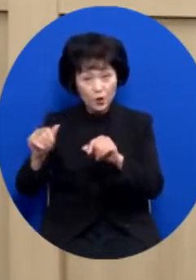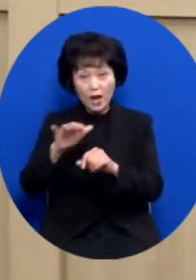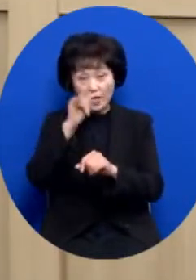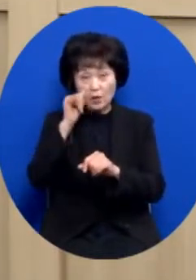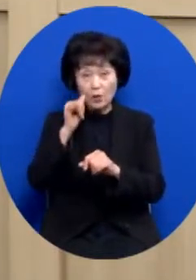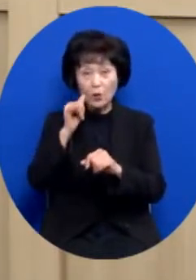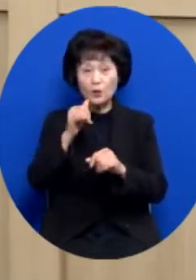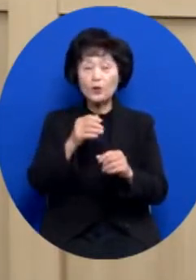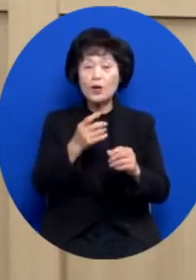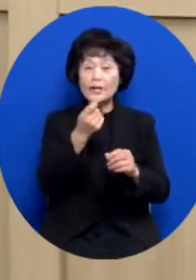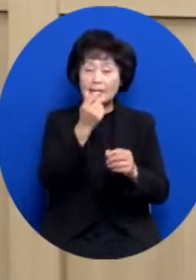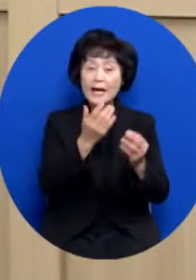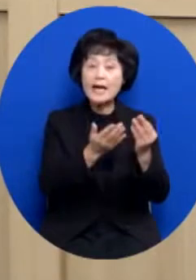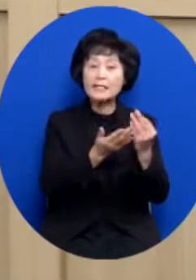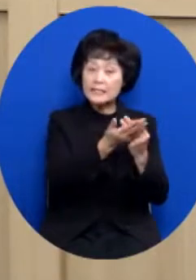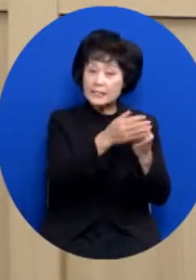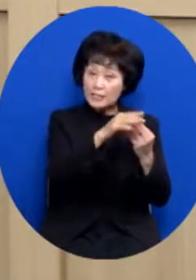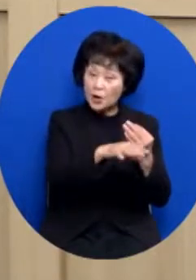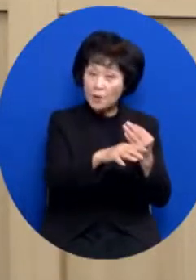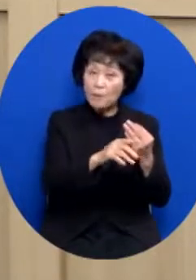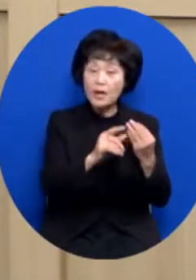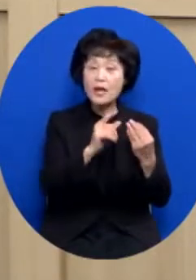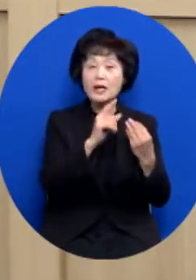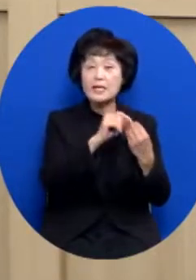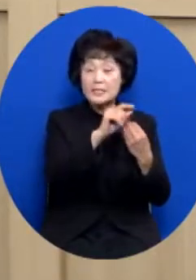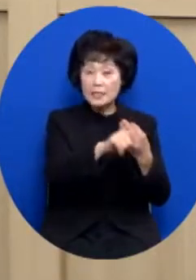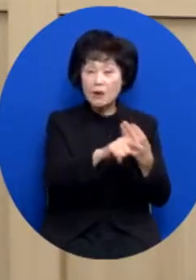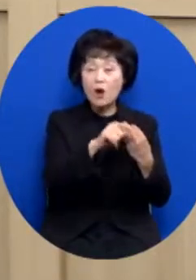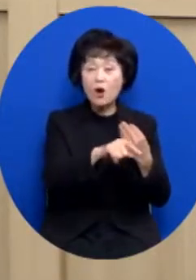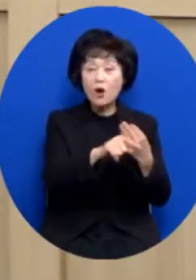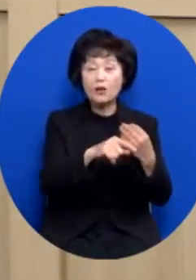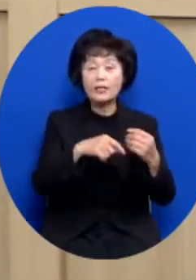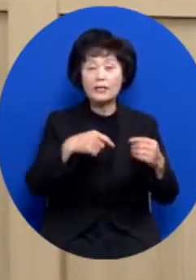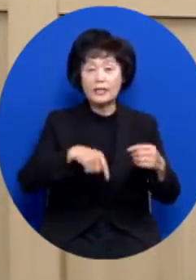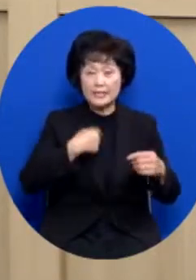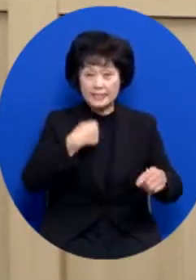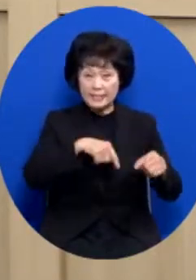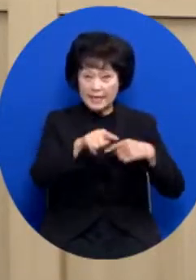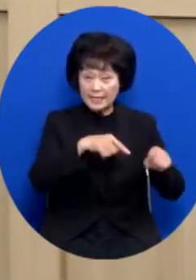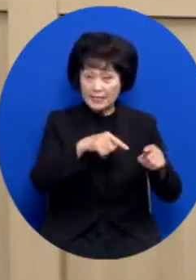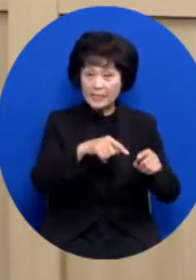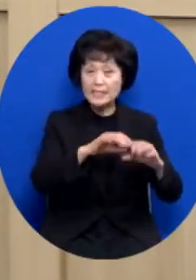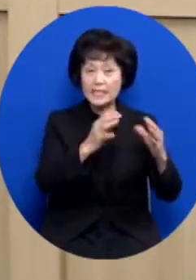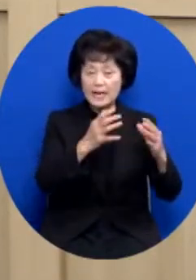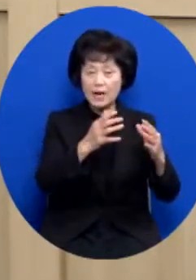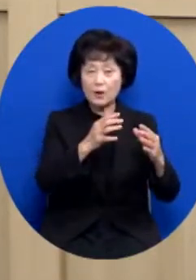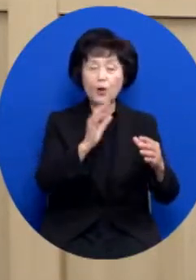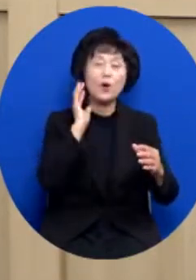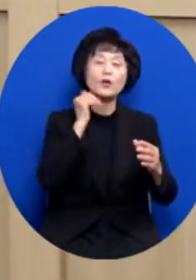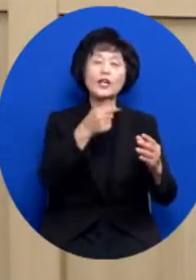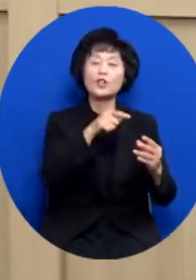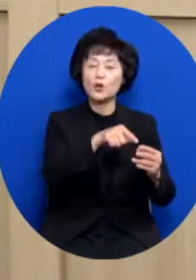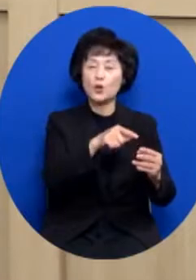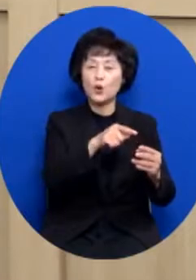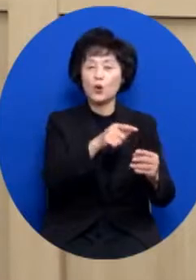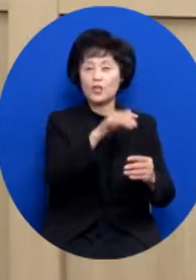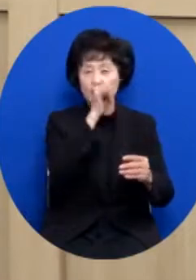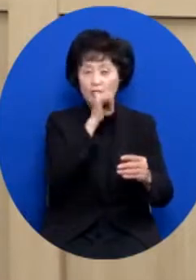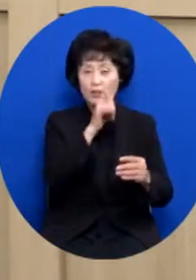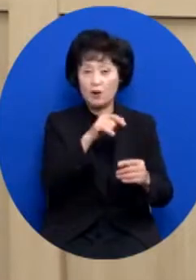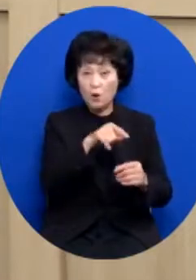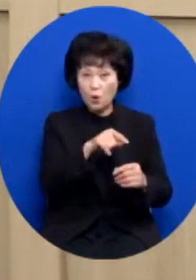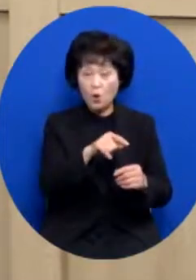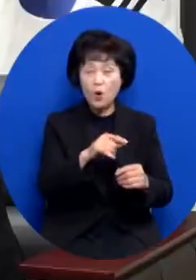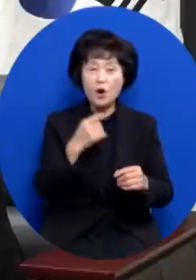다음에 잔지발이라는 작은 섬에 또 지방 거긴 또 자치국가로서 대통령이 별도로 존재하고 있습니다이 잔지발이라는 곳은 굉장히